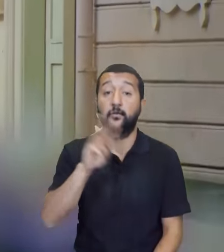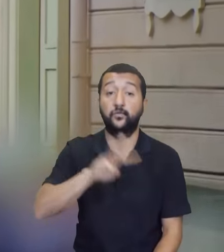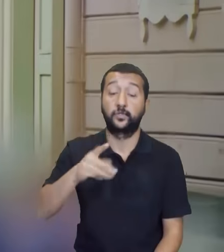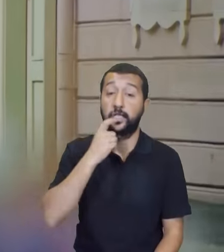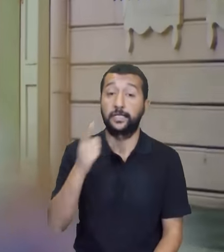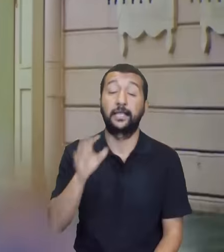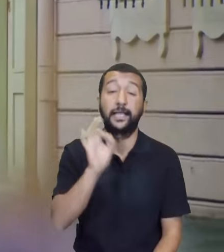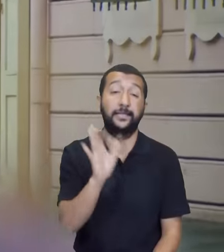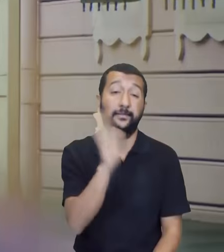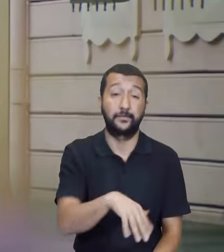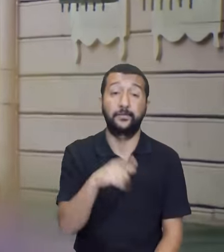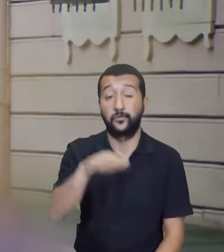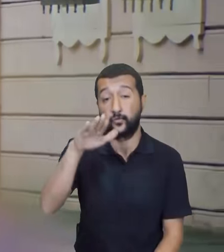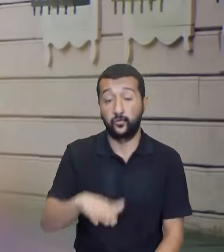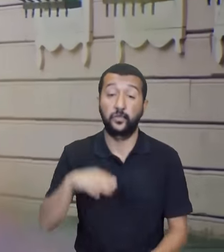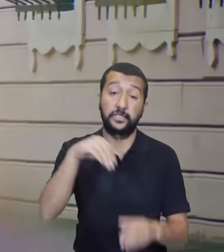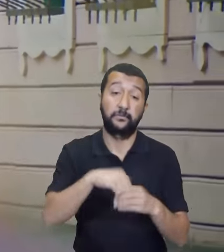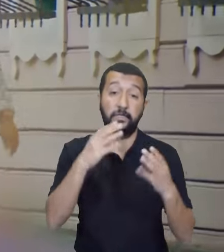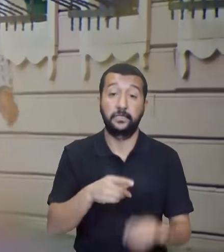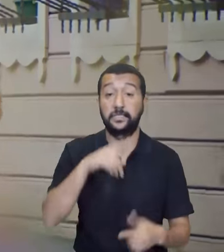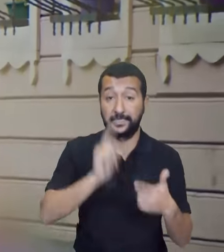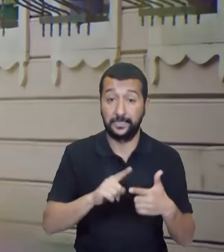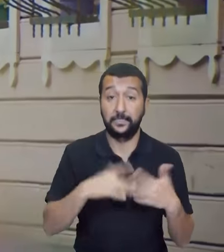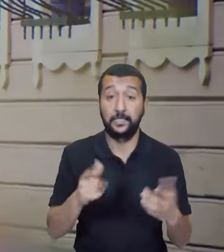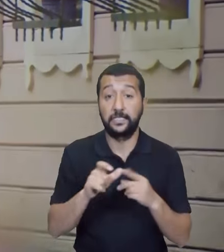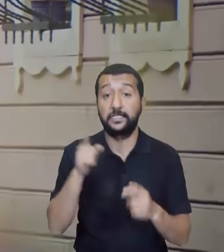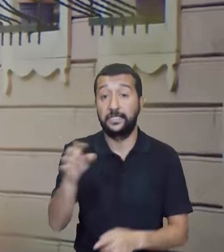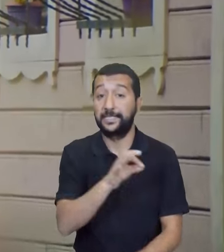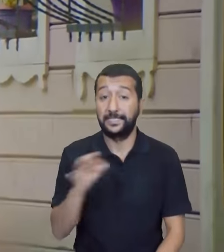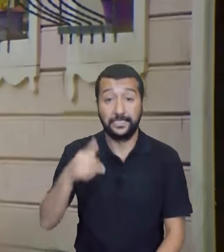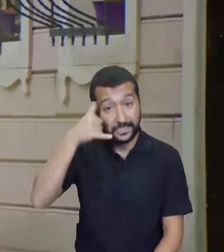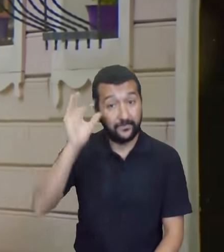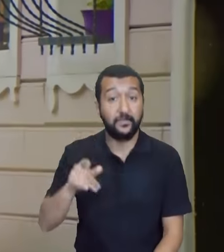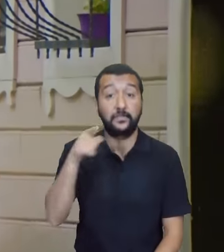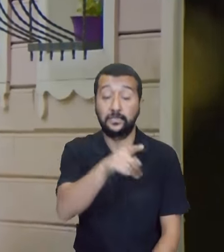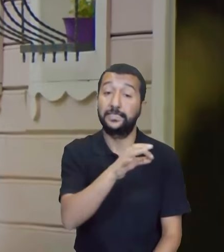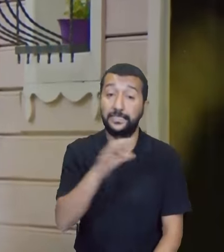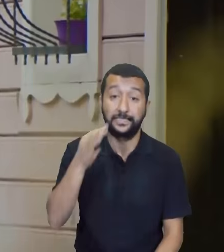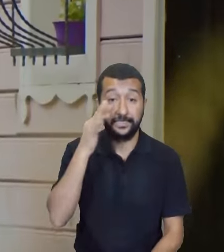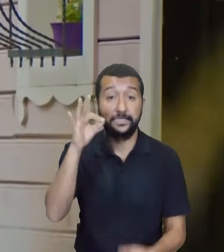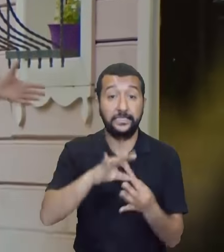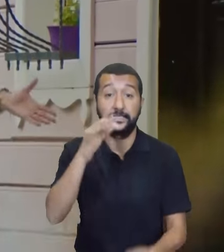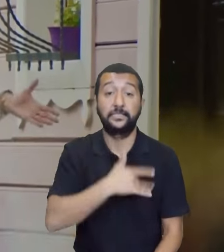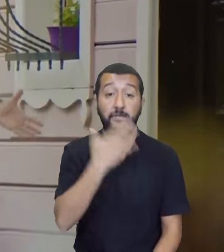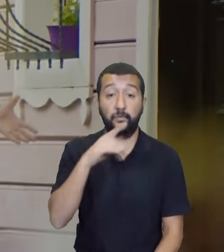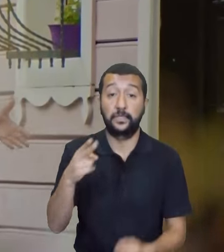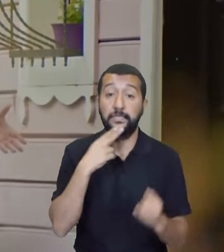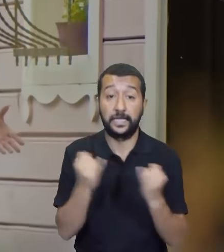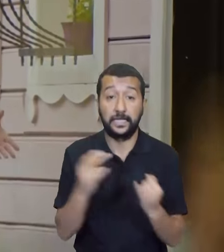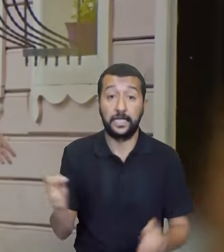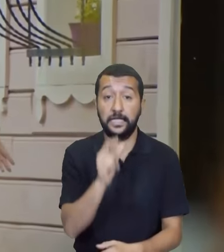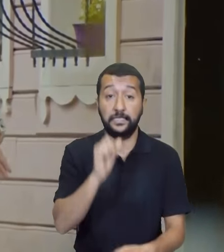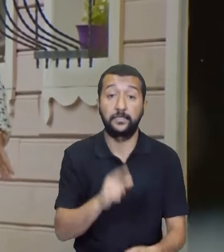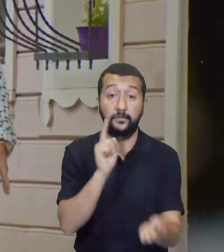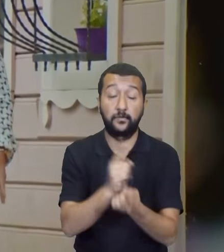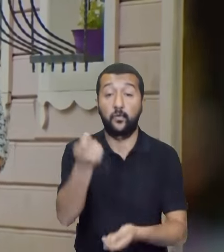33 yaşında. Hadi oradan be, küçülsün de cebime girsin. İkincisi Şener hiç saf değil, sen de hiç insaflı değilsin. Kardeşim kaçırıldı,